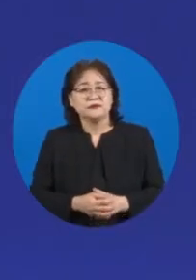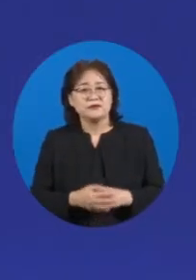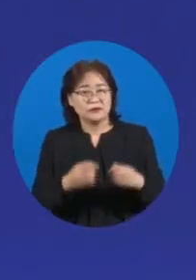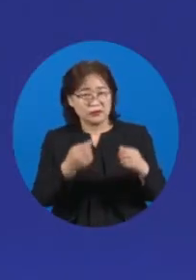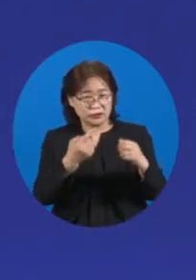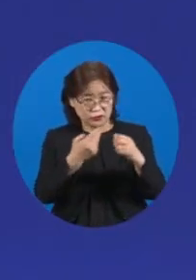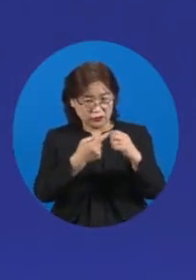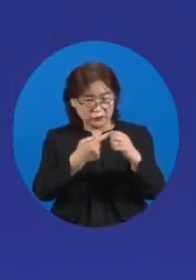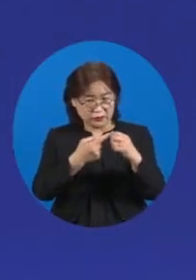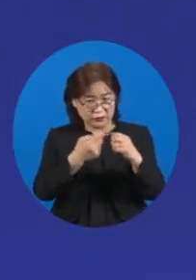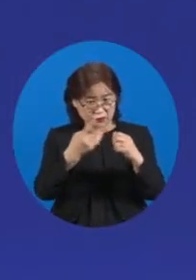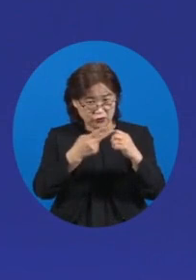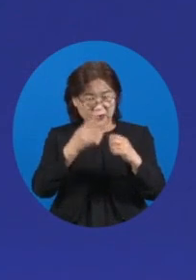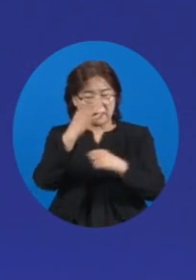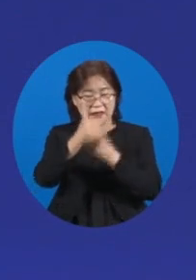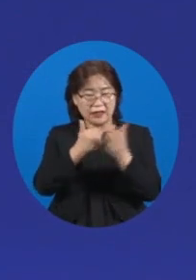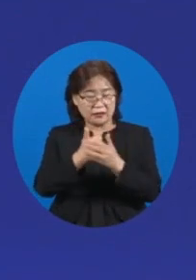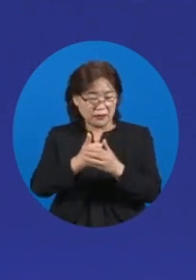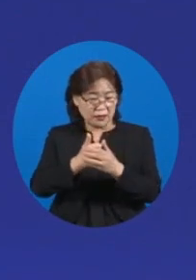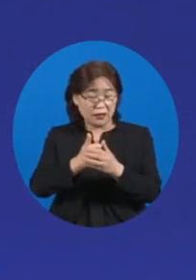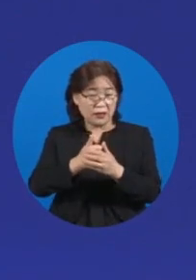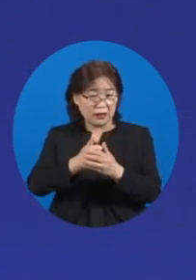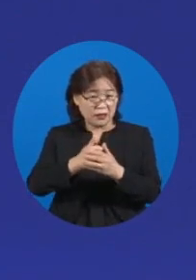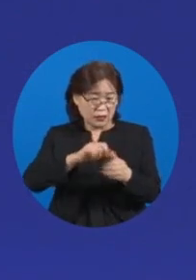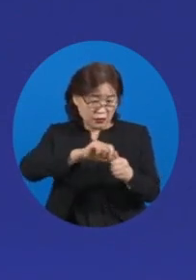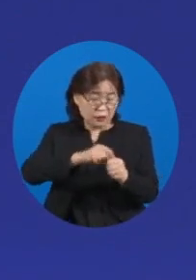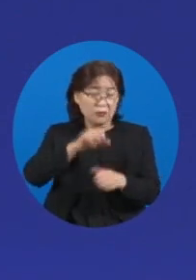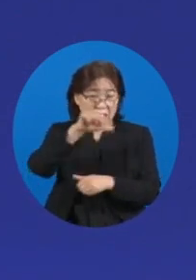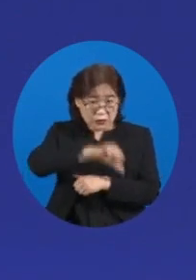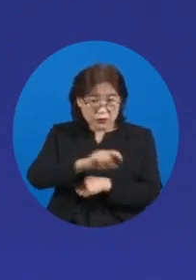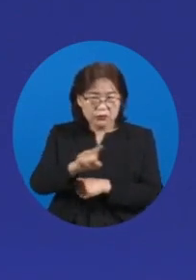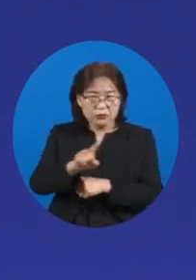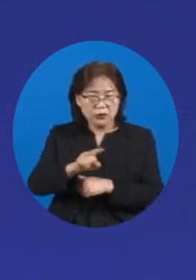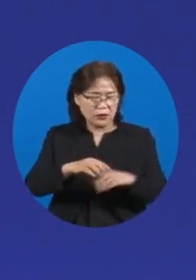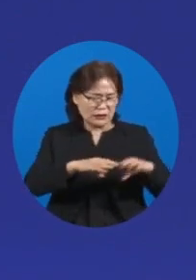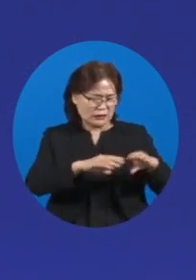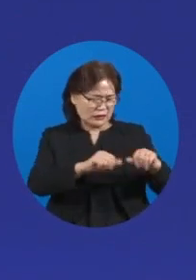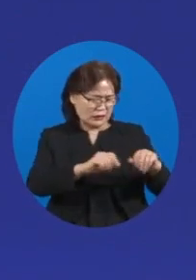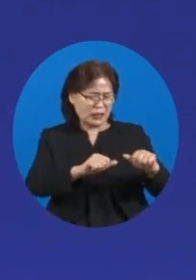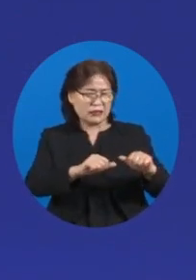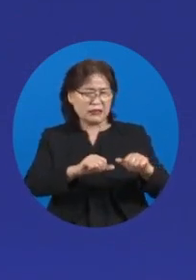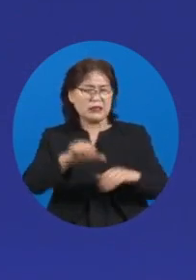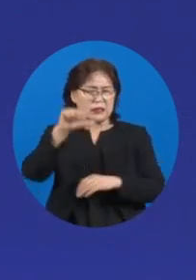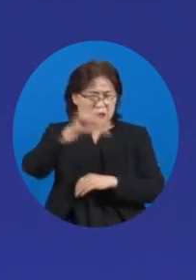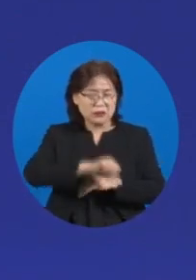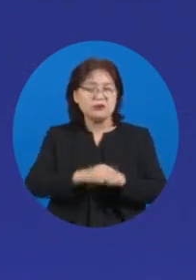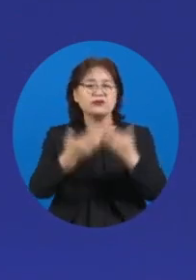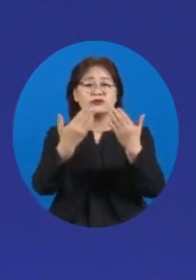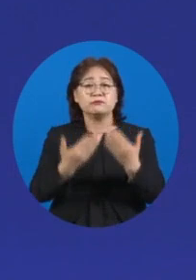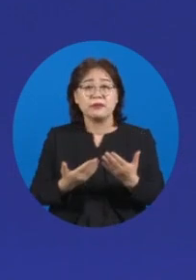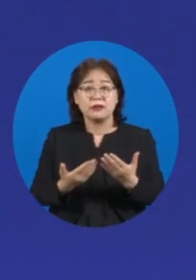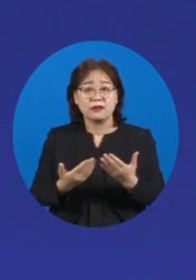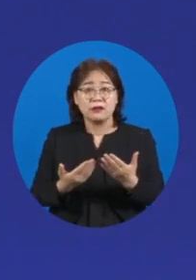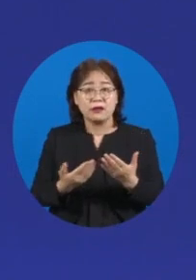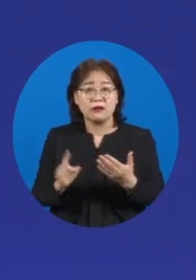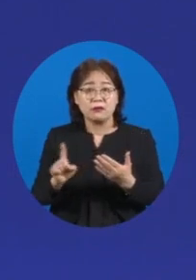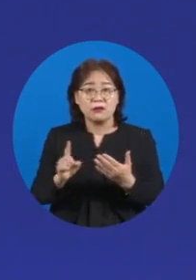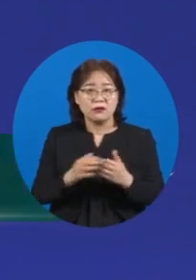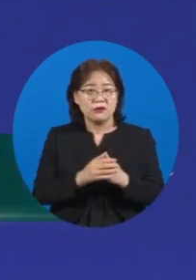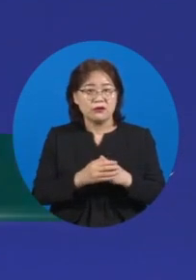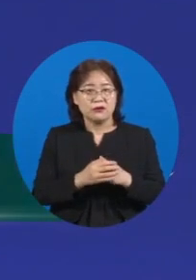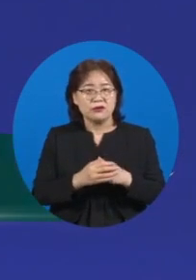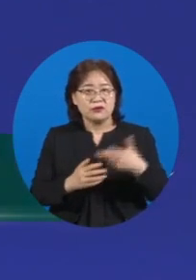하나님이 내리신 형벌과 저주가 뭐냐 그러면 당이 저주를 받게 된다는 거예요 자 우리